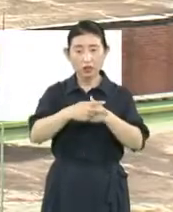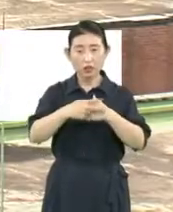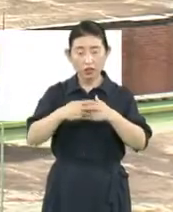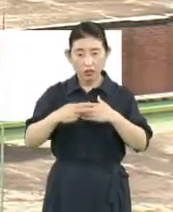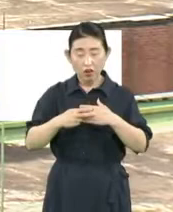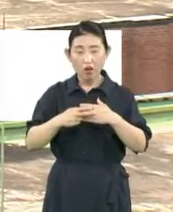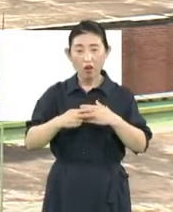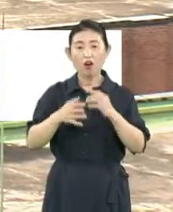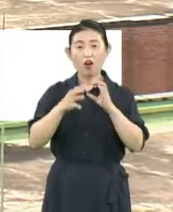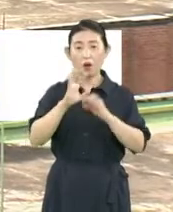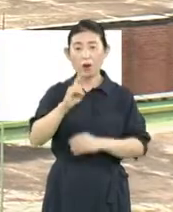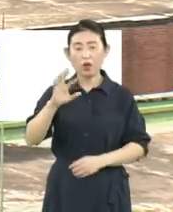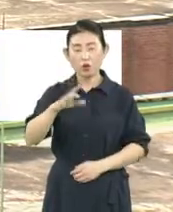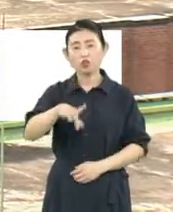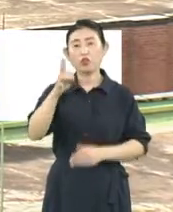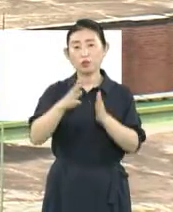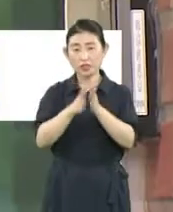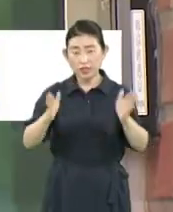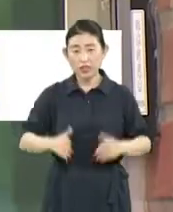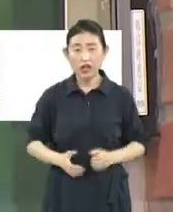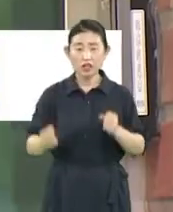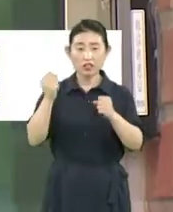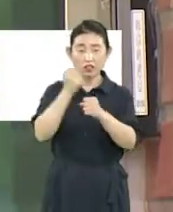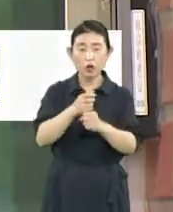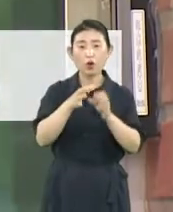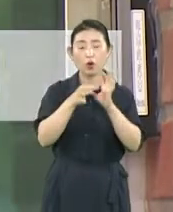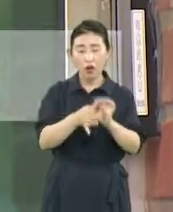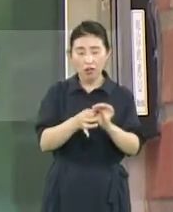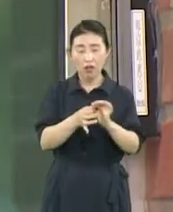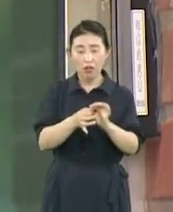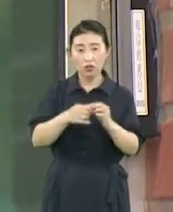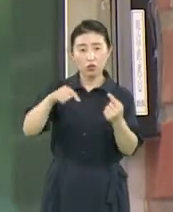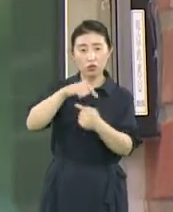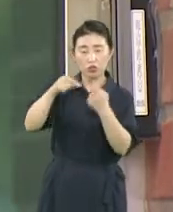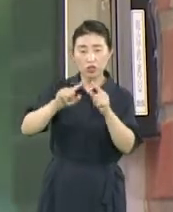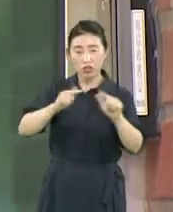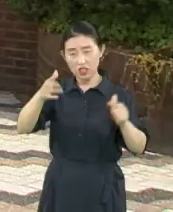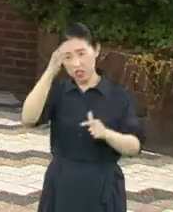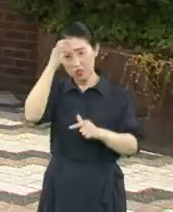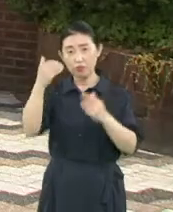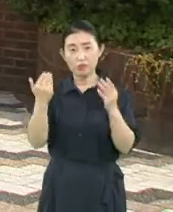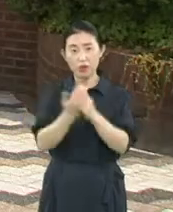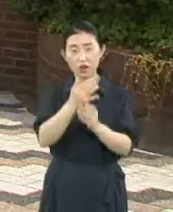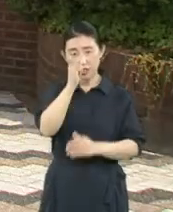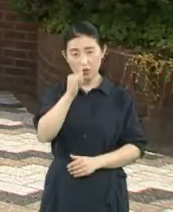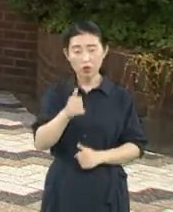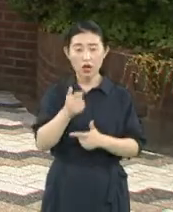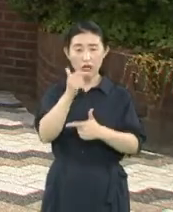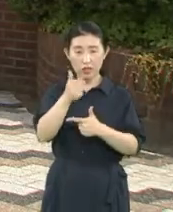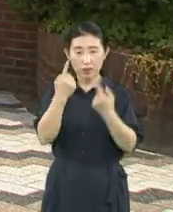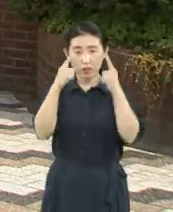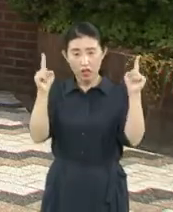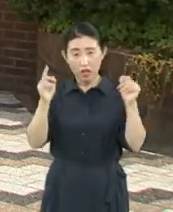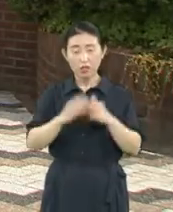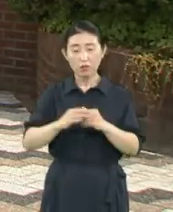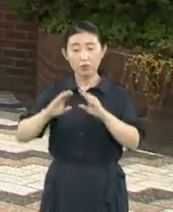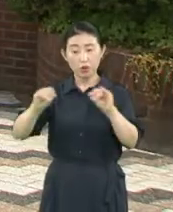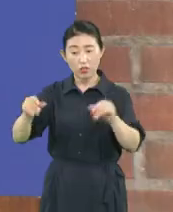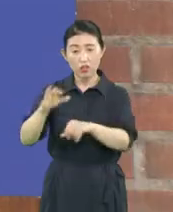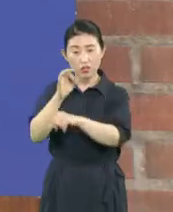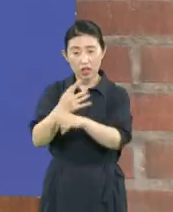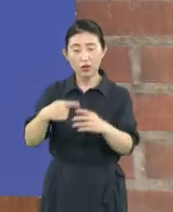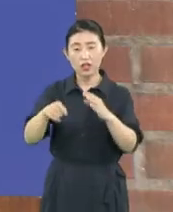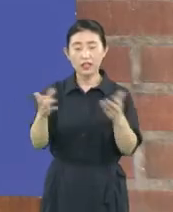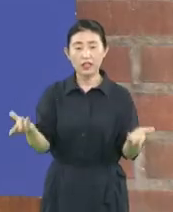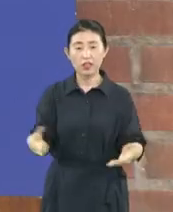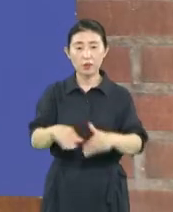바이오 커뮤니티의 발생지로 창업 보육센터를 운영해온 노하우까지 갖췄으며 이미 한남대와도 편입 토지 매입을 위한